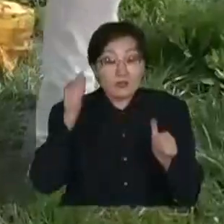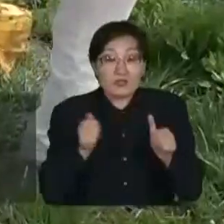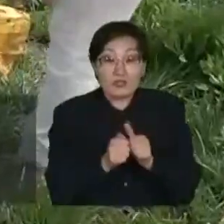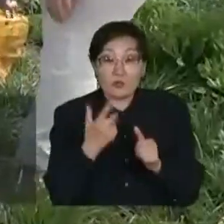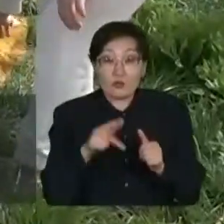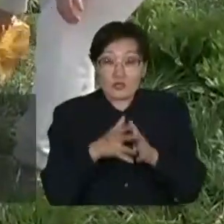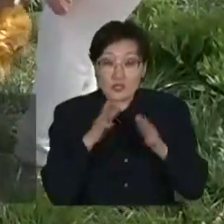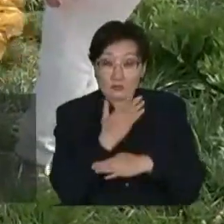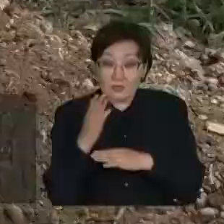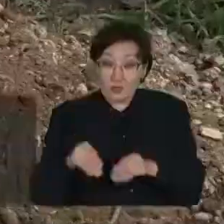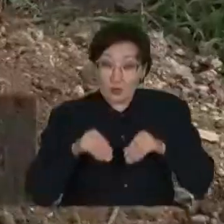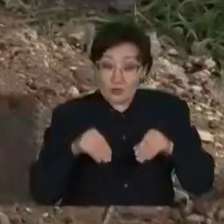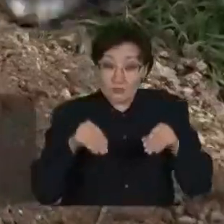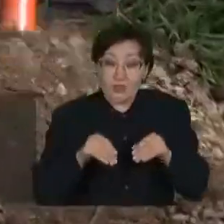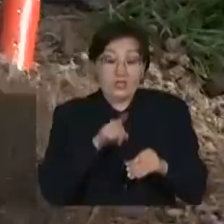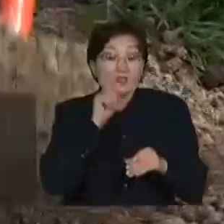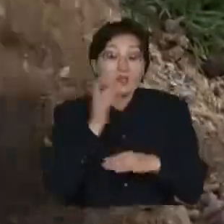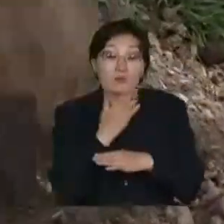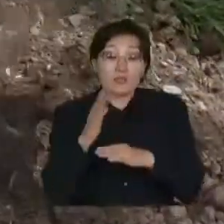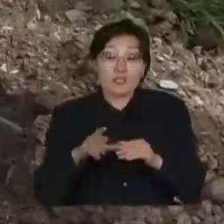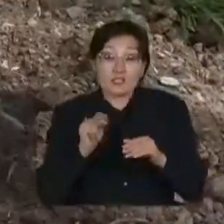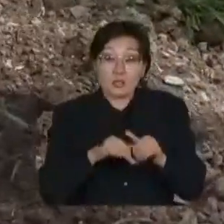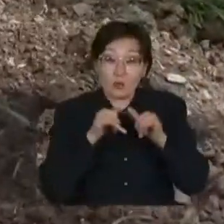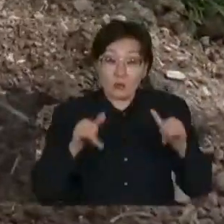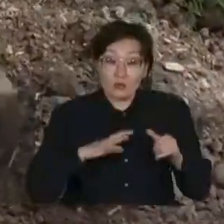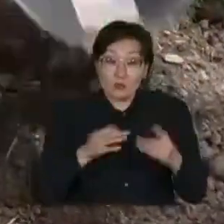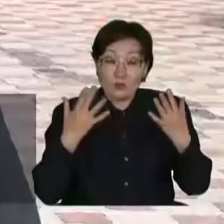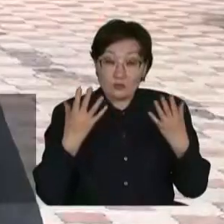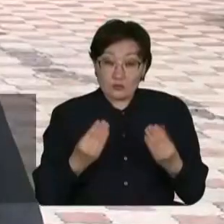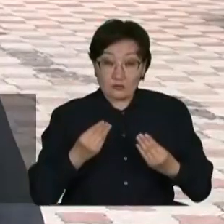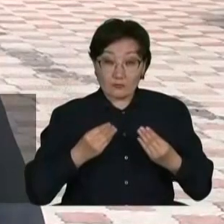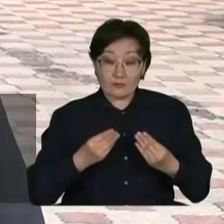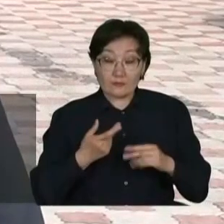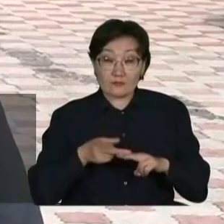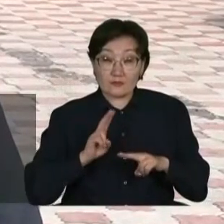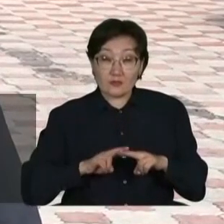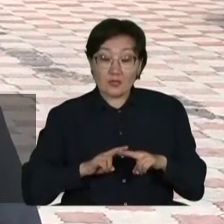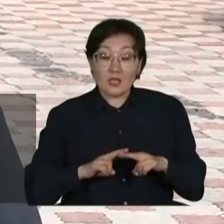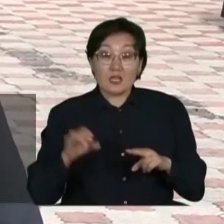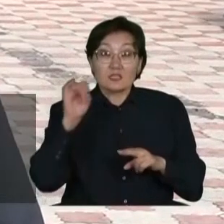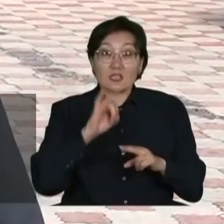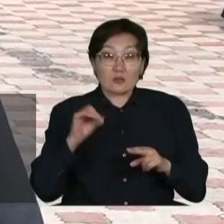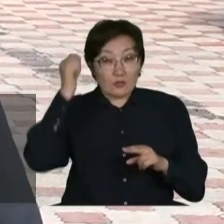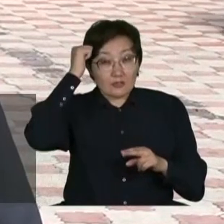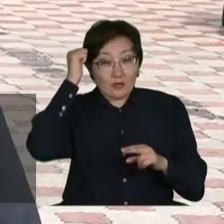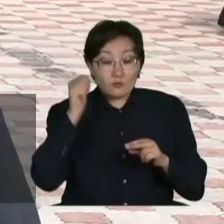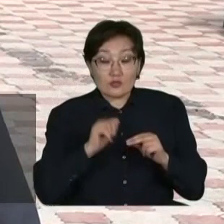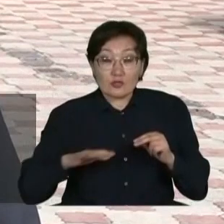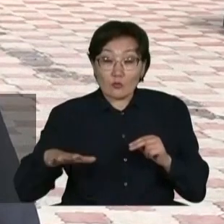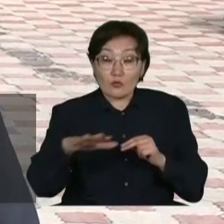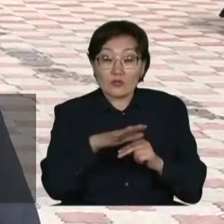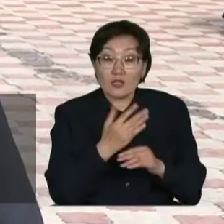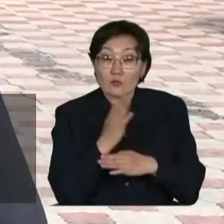30-дан астам көшет отырғызып, жасыл желекті көбейтті. Бүгінгі таңда осы тарихи ескерткіштер аумағында